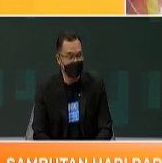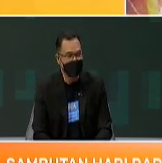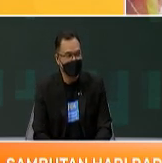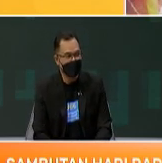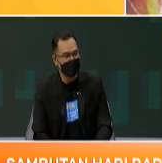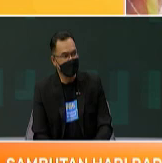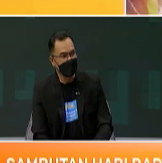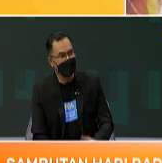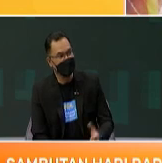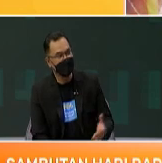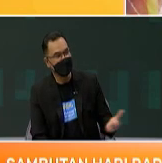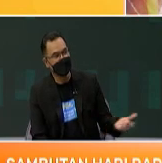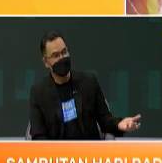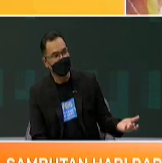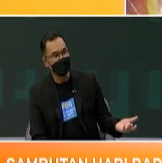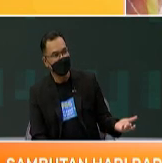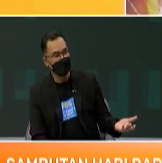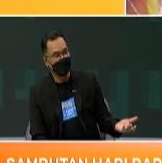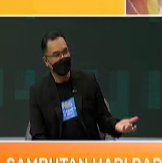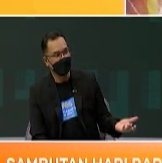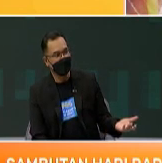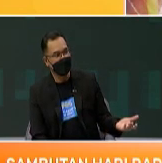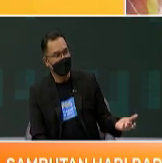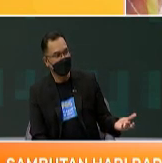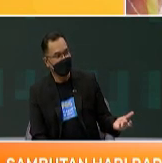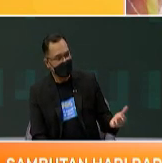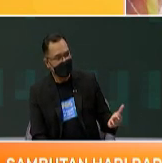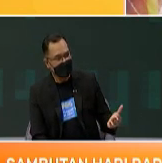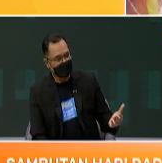lama. Mungkin apa ni